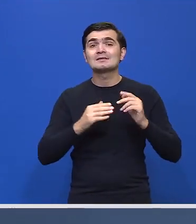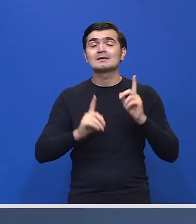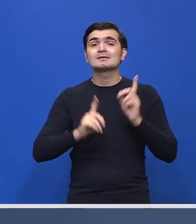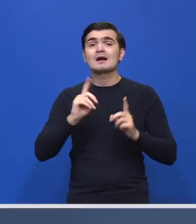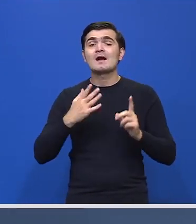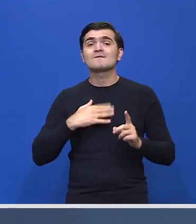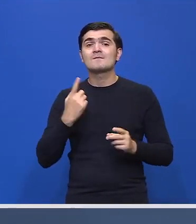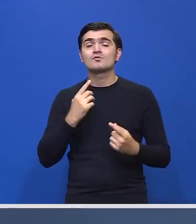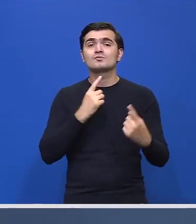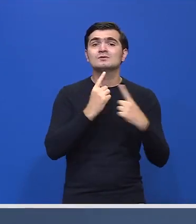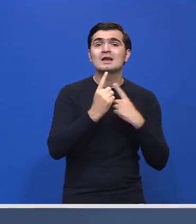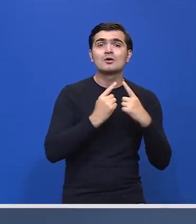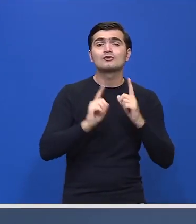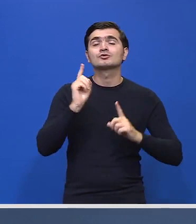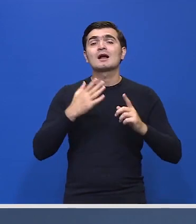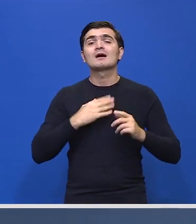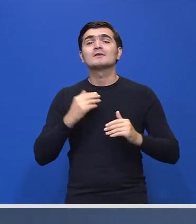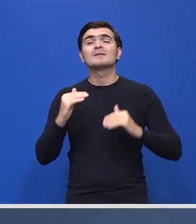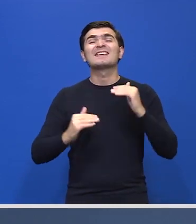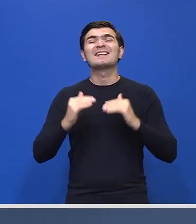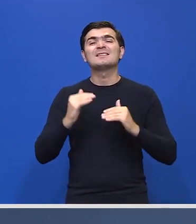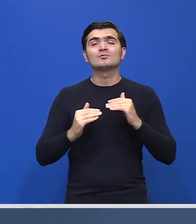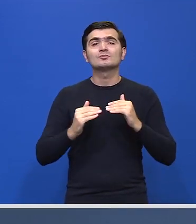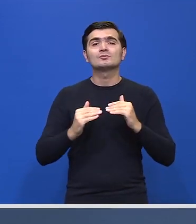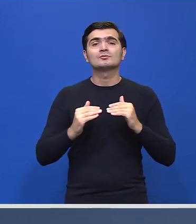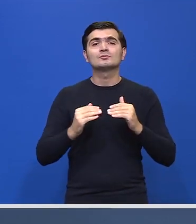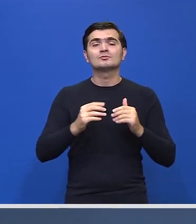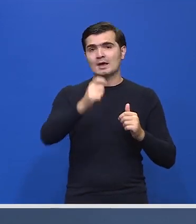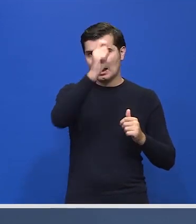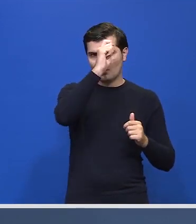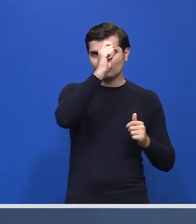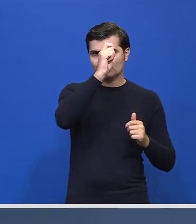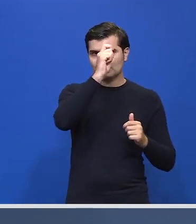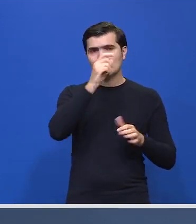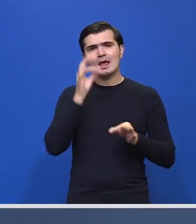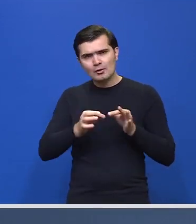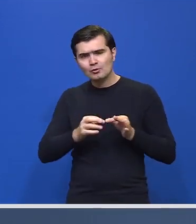dialog și într-un echilibru între economie, cetățean și stat.